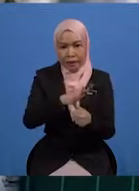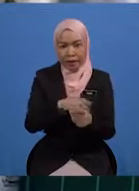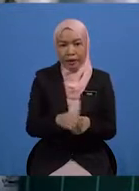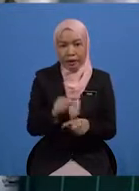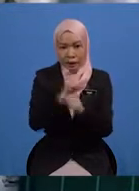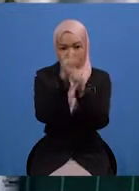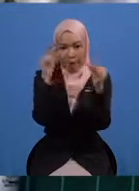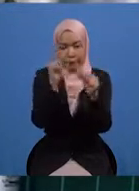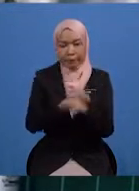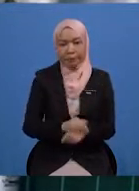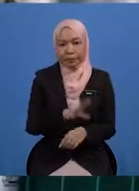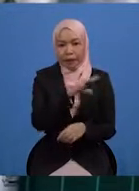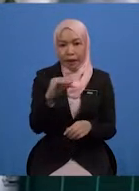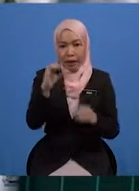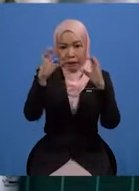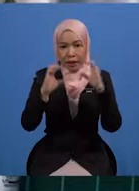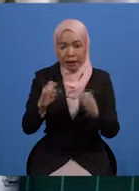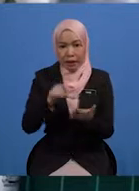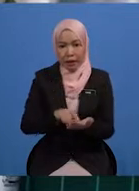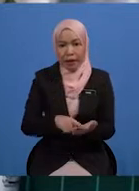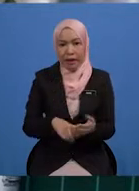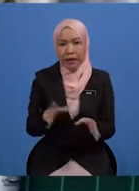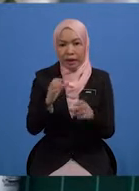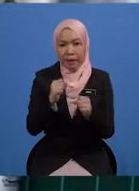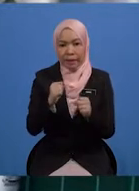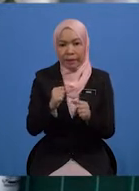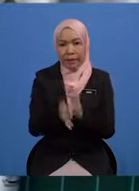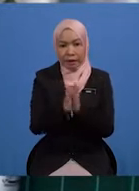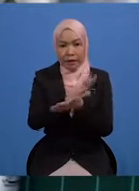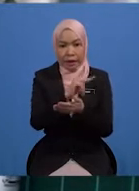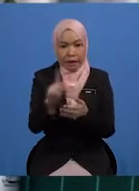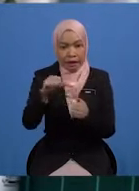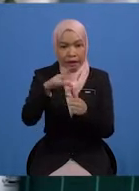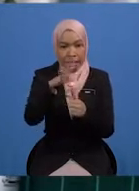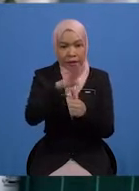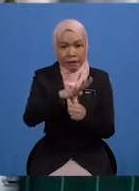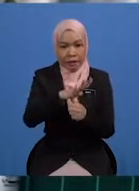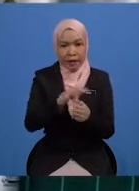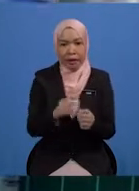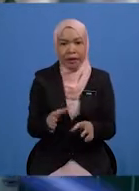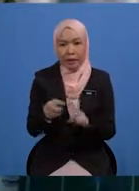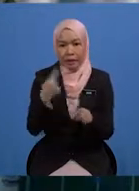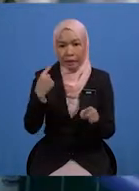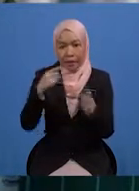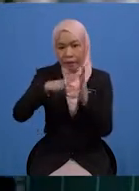kesan legap, teknik ini juga dapat meninggalkan kesan jalinan melalui sapuan